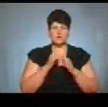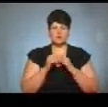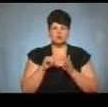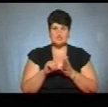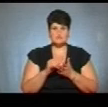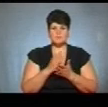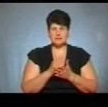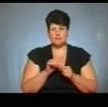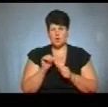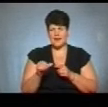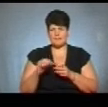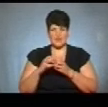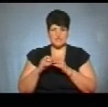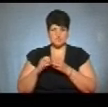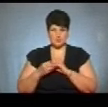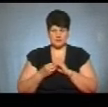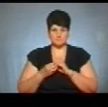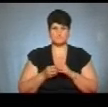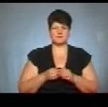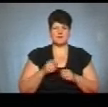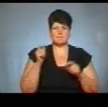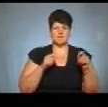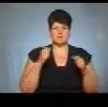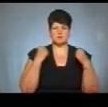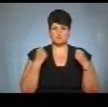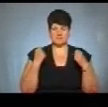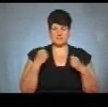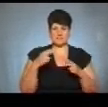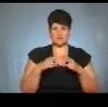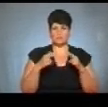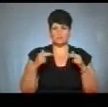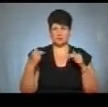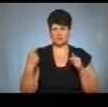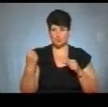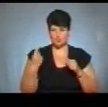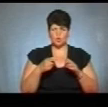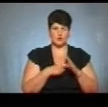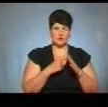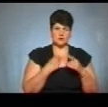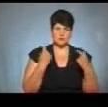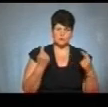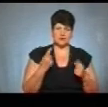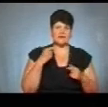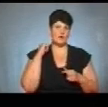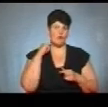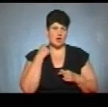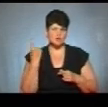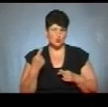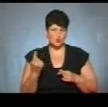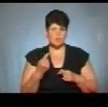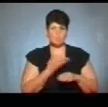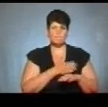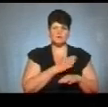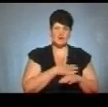учасник матиме окремий результат. Приїхали спортсмени з Дніпропетровської області, Донецької, Кіровоградської,